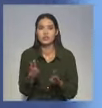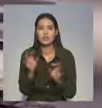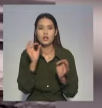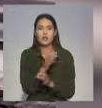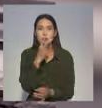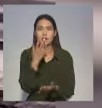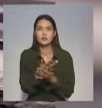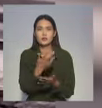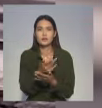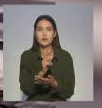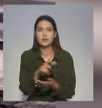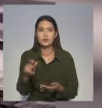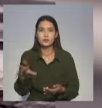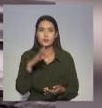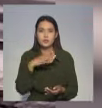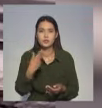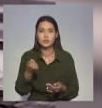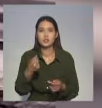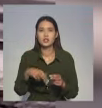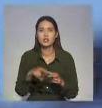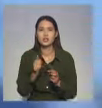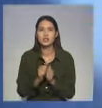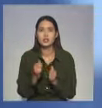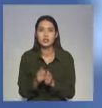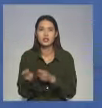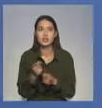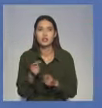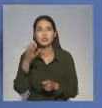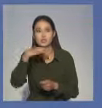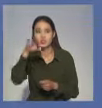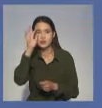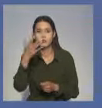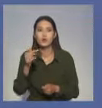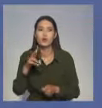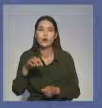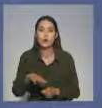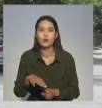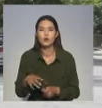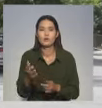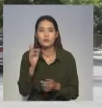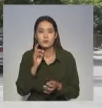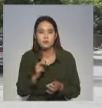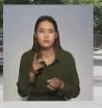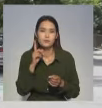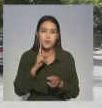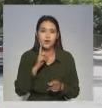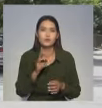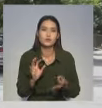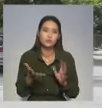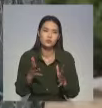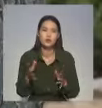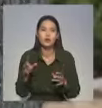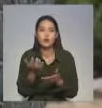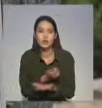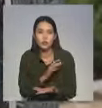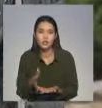Мангыстауской области. И реакция не заставила себя ждать. К дому съехались полицейские и коммунальщики. Стражи порядка, к слову, так и не нашли автора идеи, и